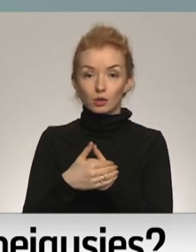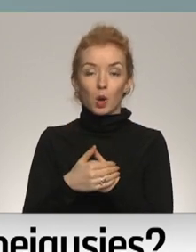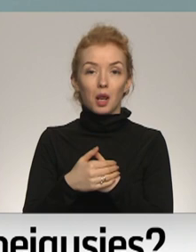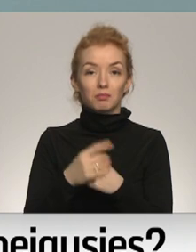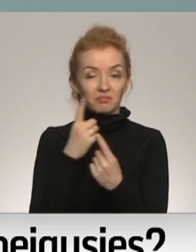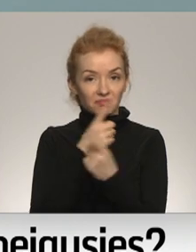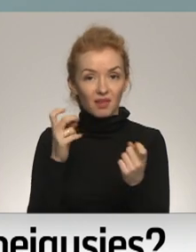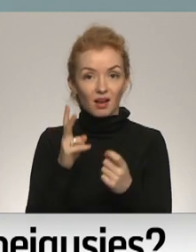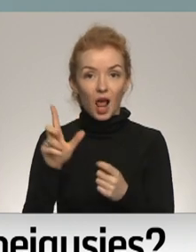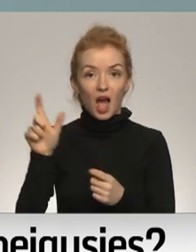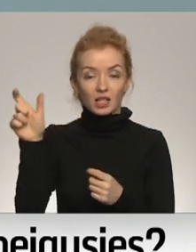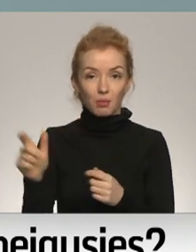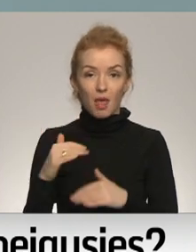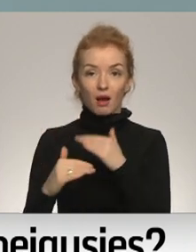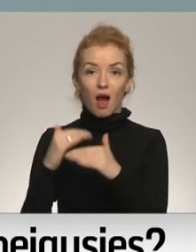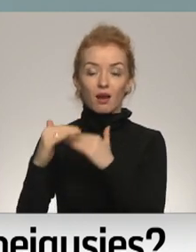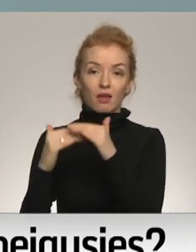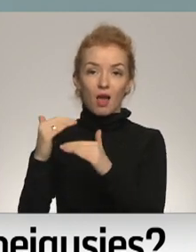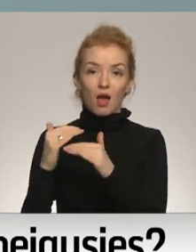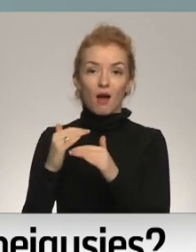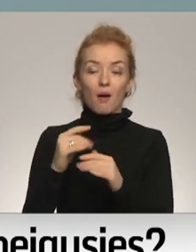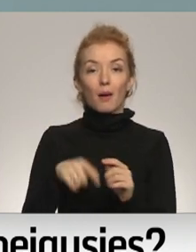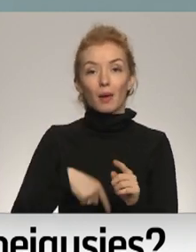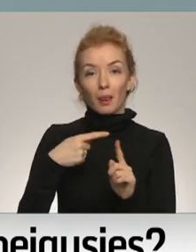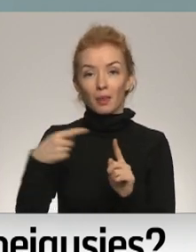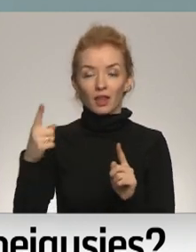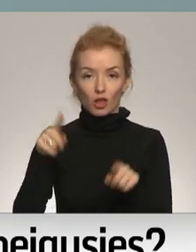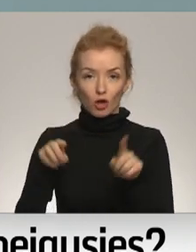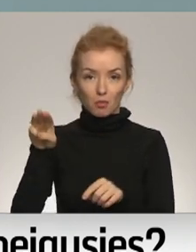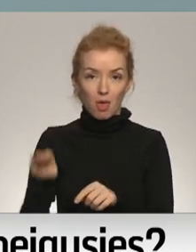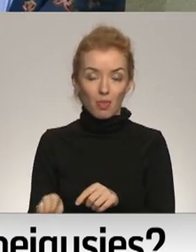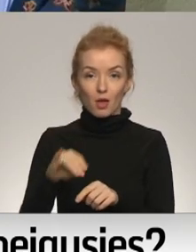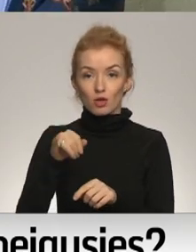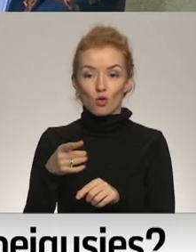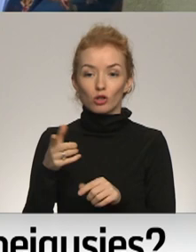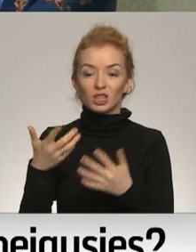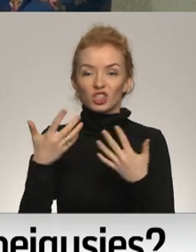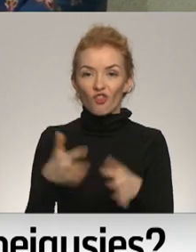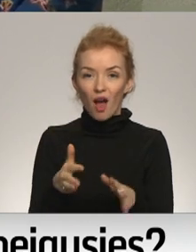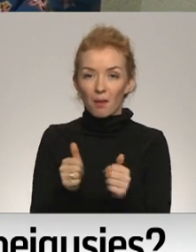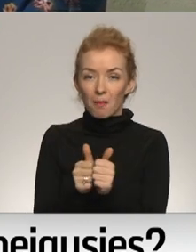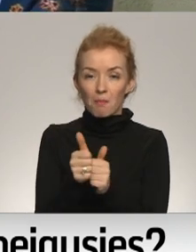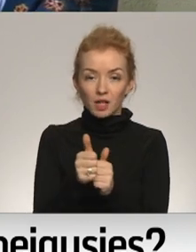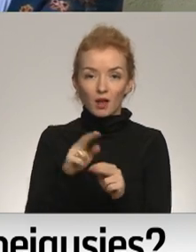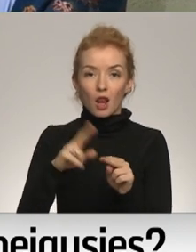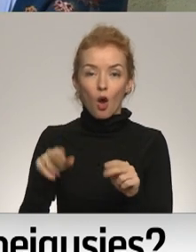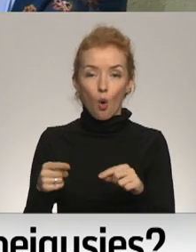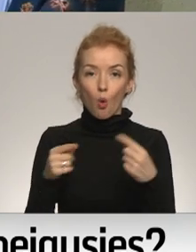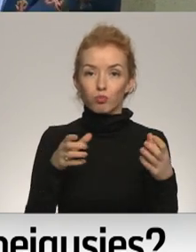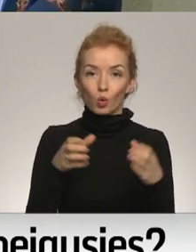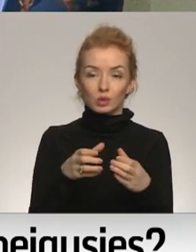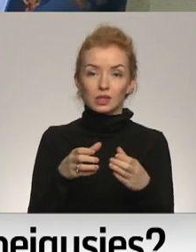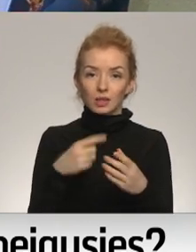ka Lasmaņa karjera priekšsētāja amatā varētu ilgt vien pāris mēnešus, jo trauslais pārsvars ļaus opozīcijai